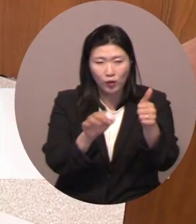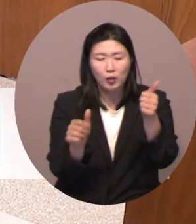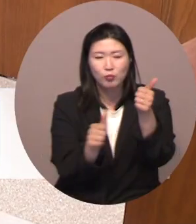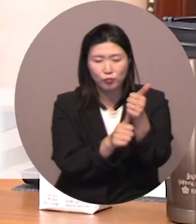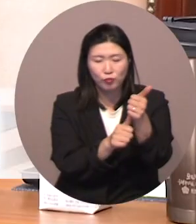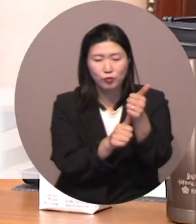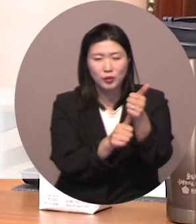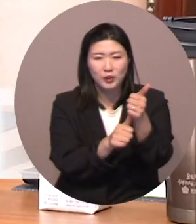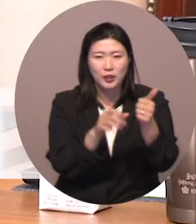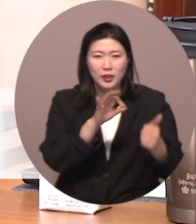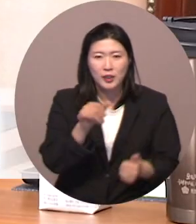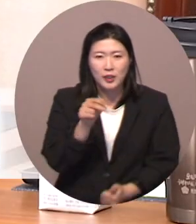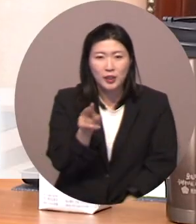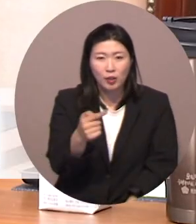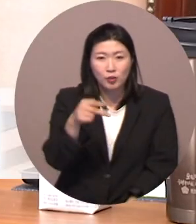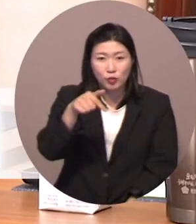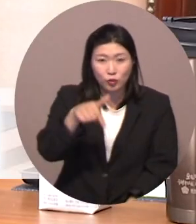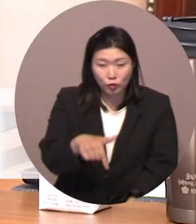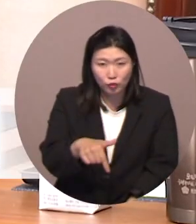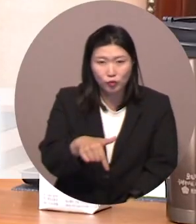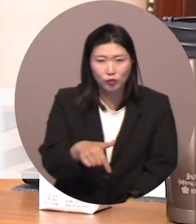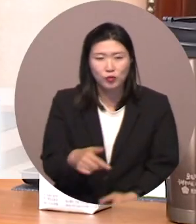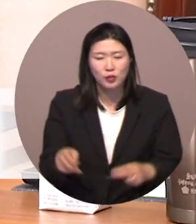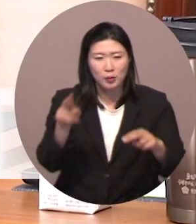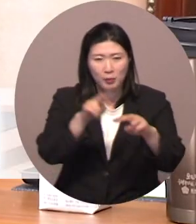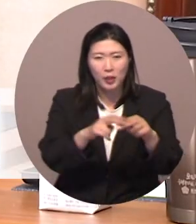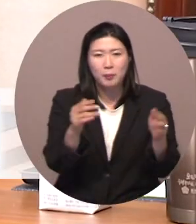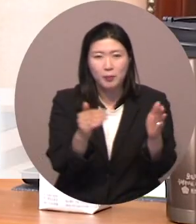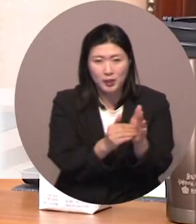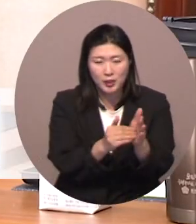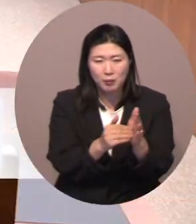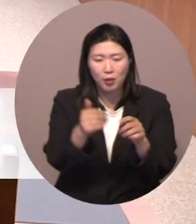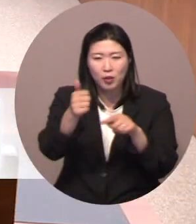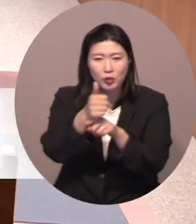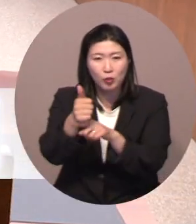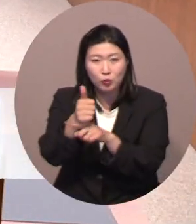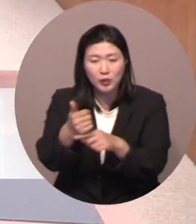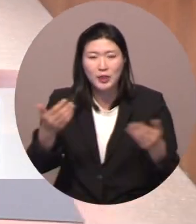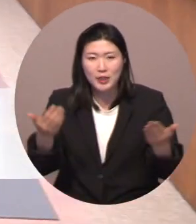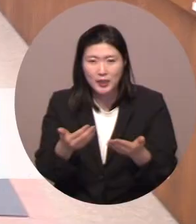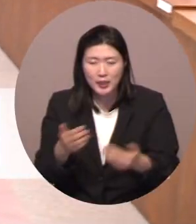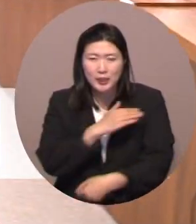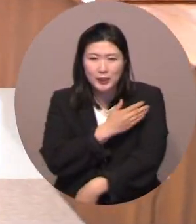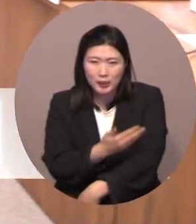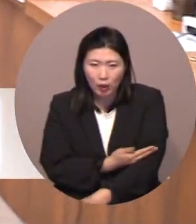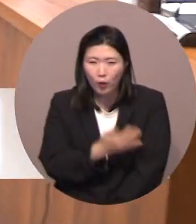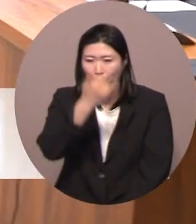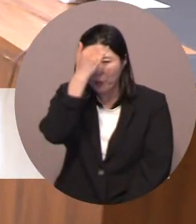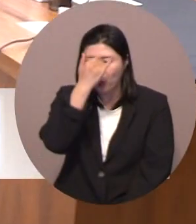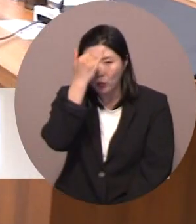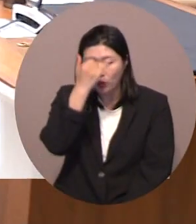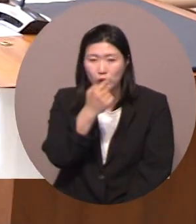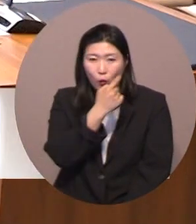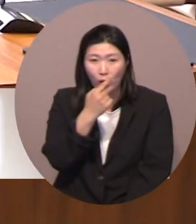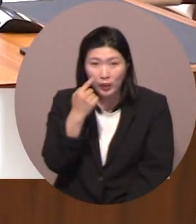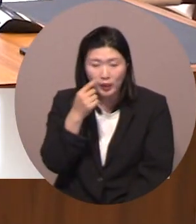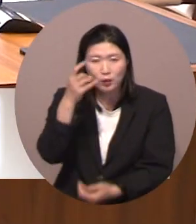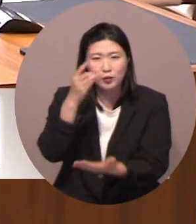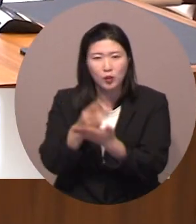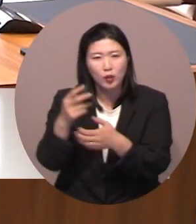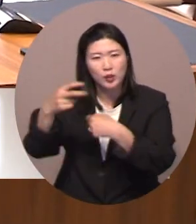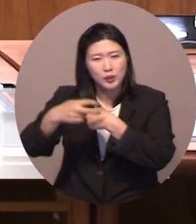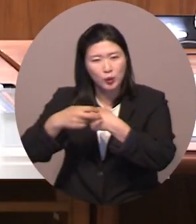부위원장의 이현숙 위원을 각각 선임했으며 청문회에서 업무 수행 능력 도덕성 등과 함께 천안